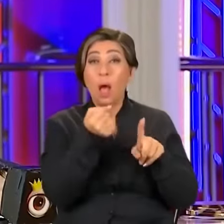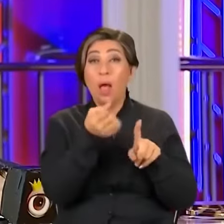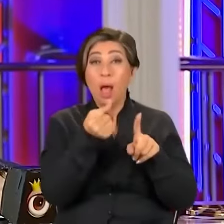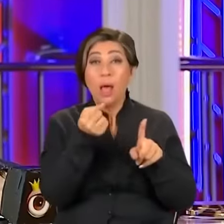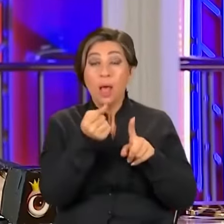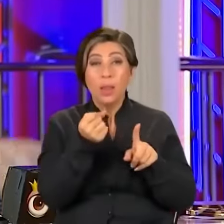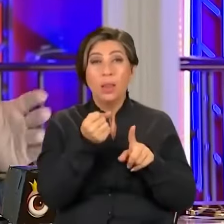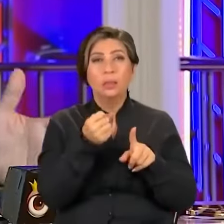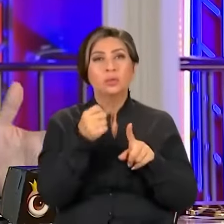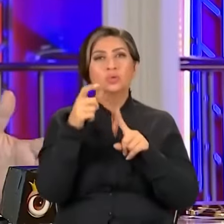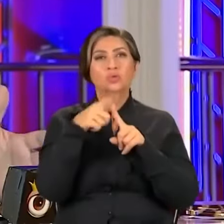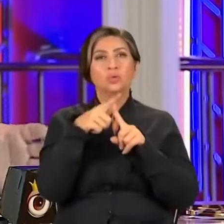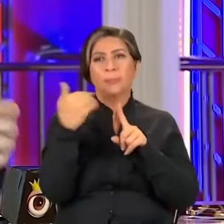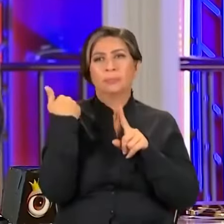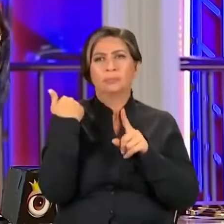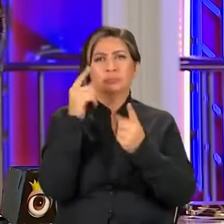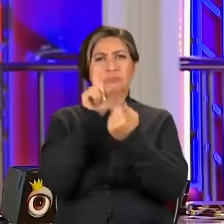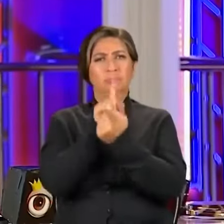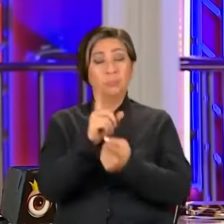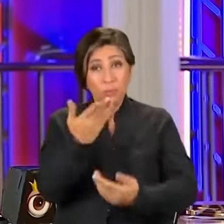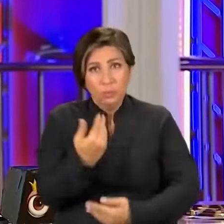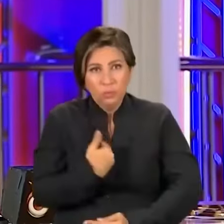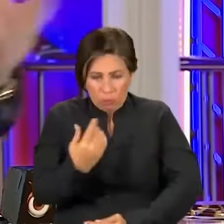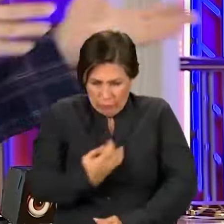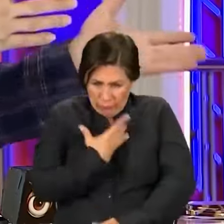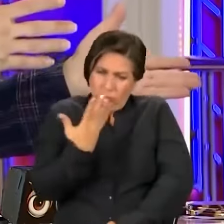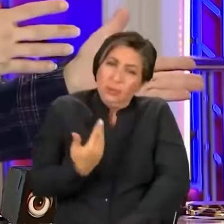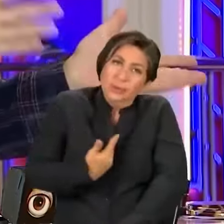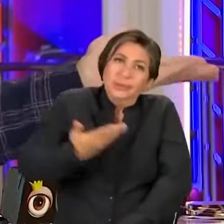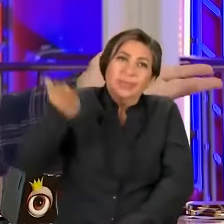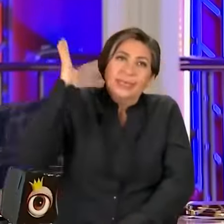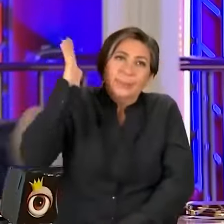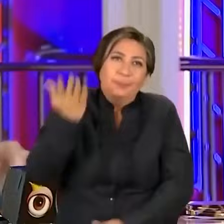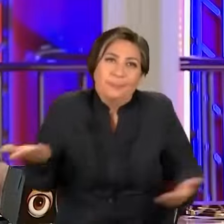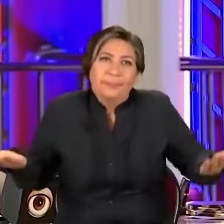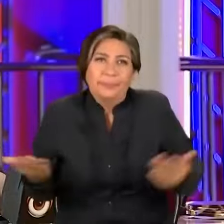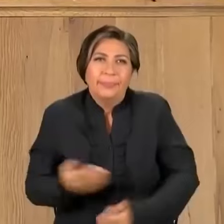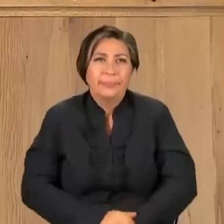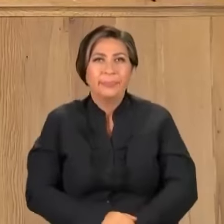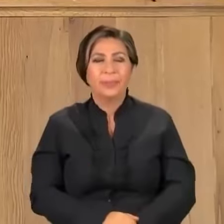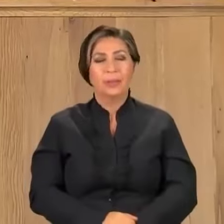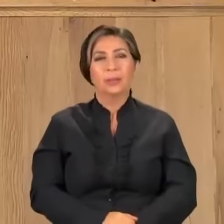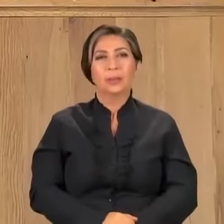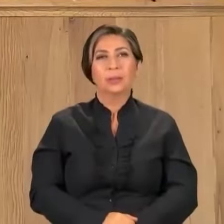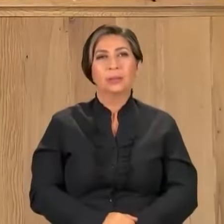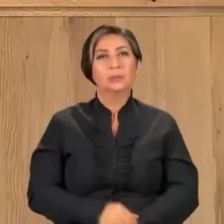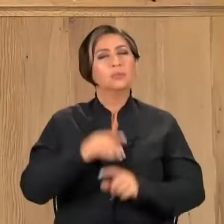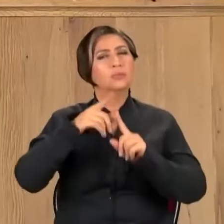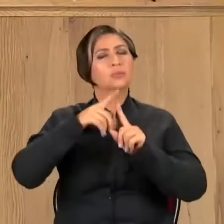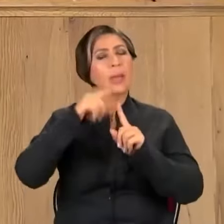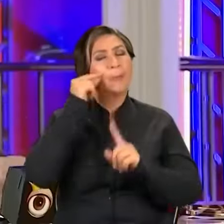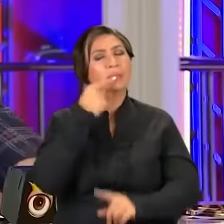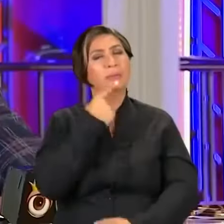diye. Türker Bey beni karşıda gördü. Dedim efendim buyurun kovun. Gideyim. Ondan sonra dedi